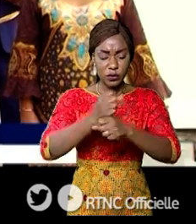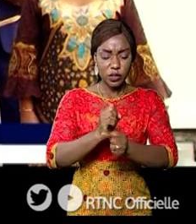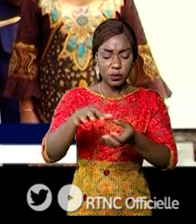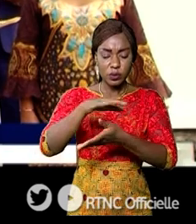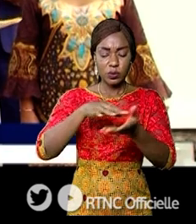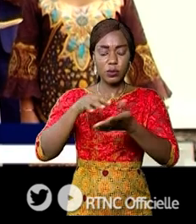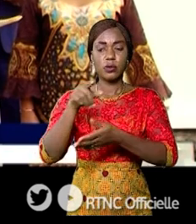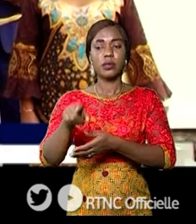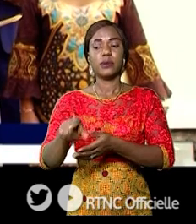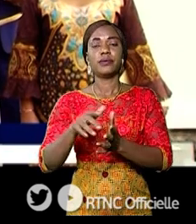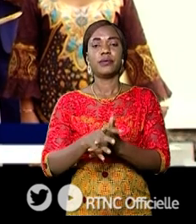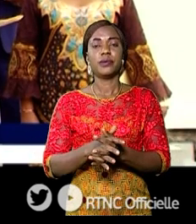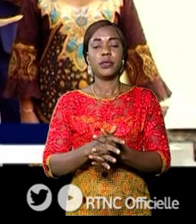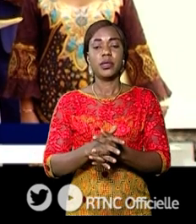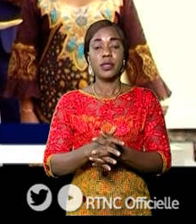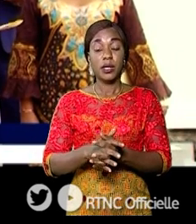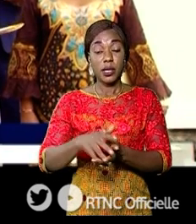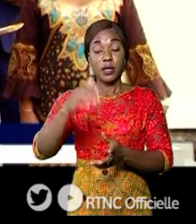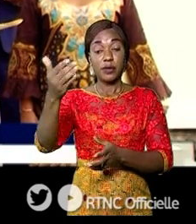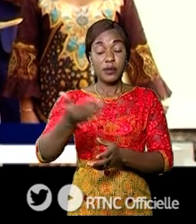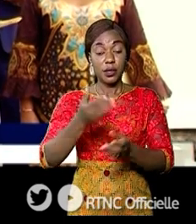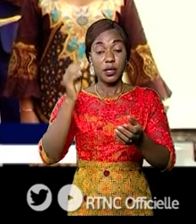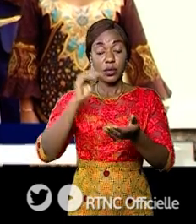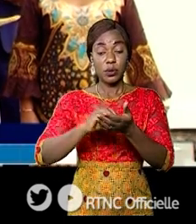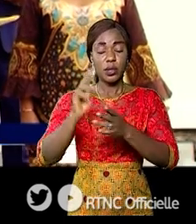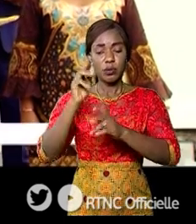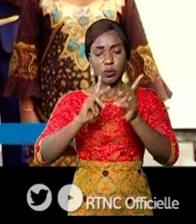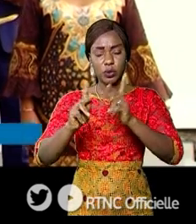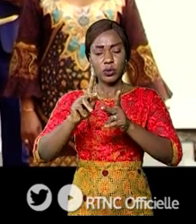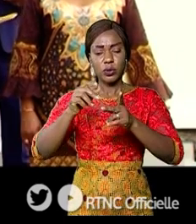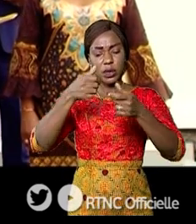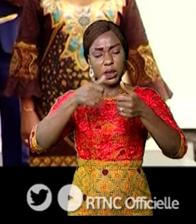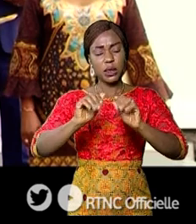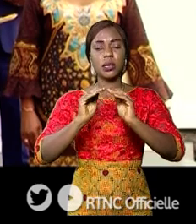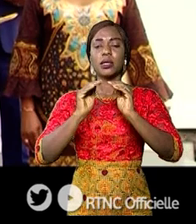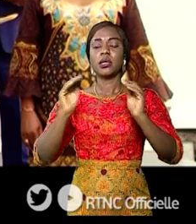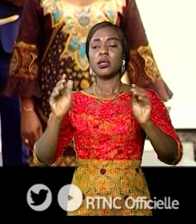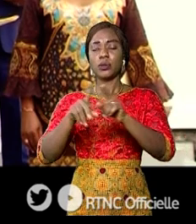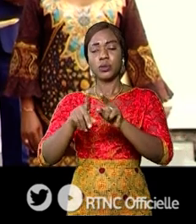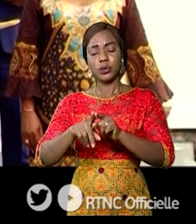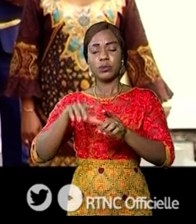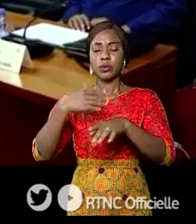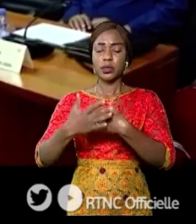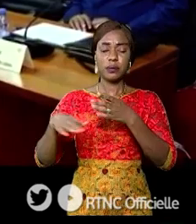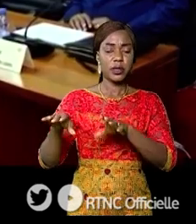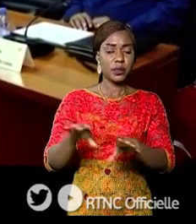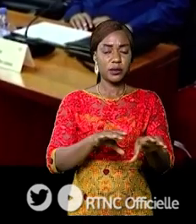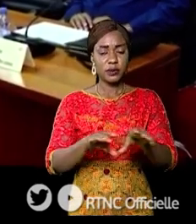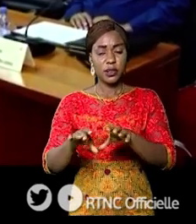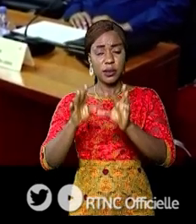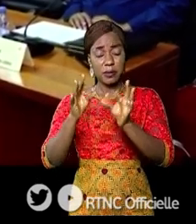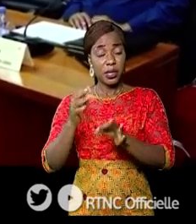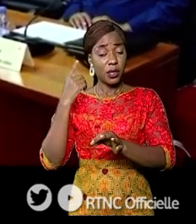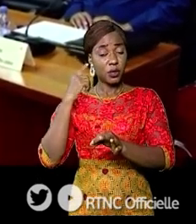actes. Il invite la population au calme et à vaquer à ses occupations. Des